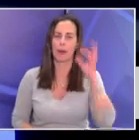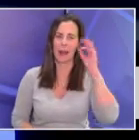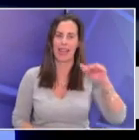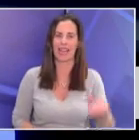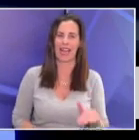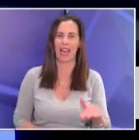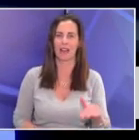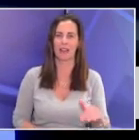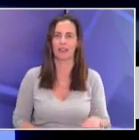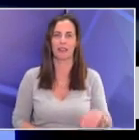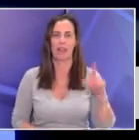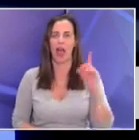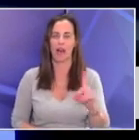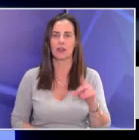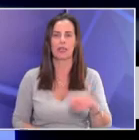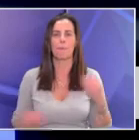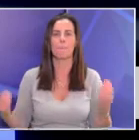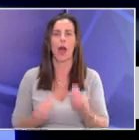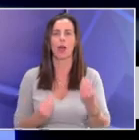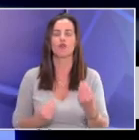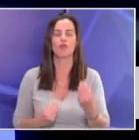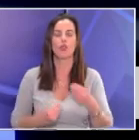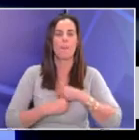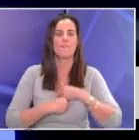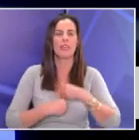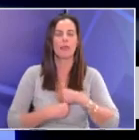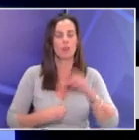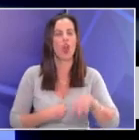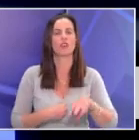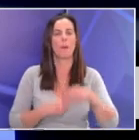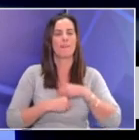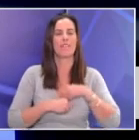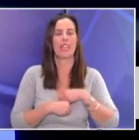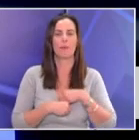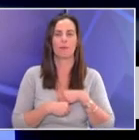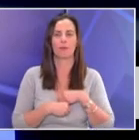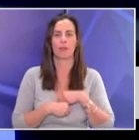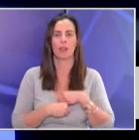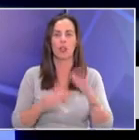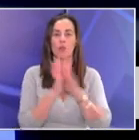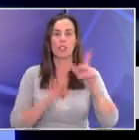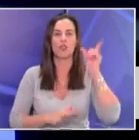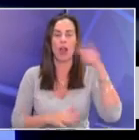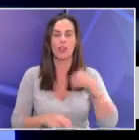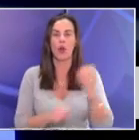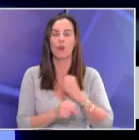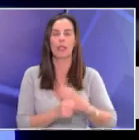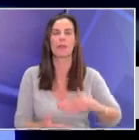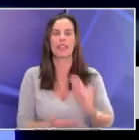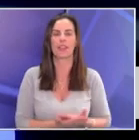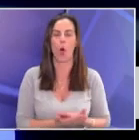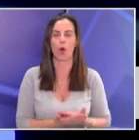הקטנה, אבל זה משהו שאצלך נמצא בפנים. 18 שנה אני עובדת